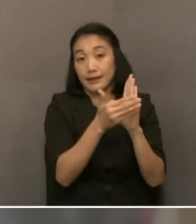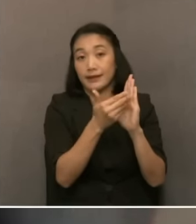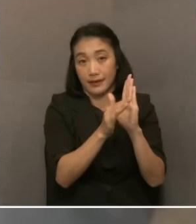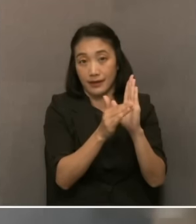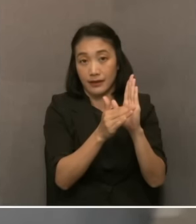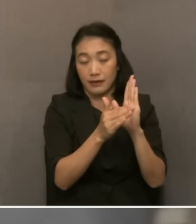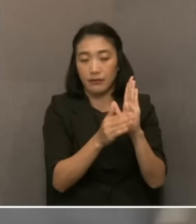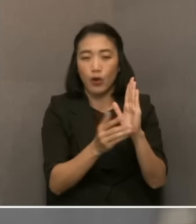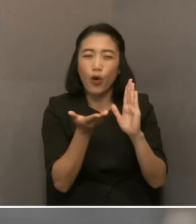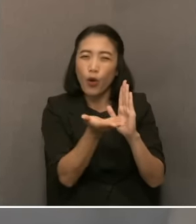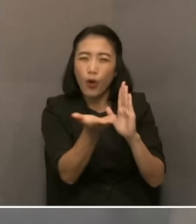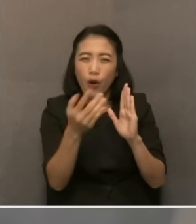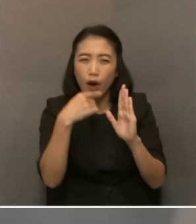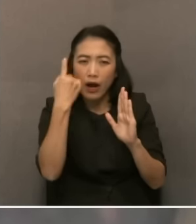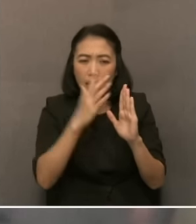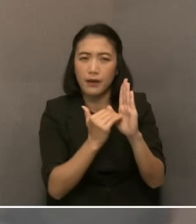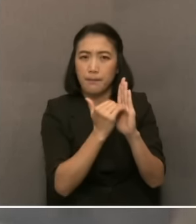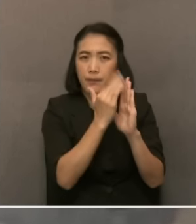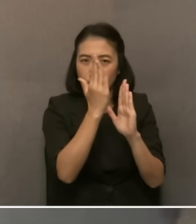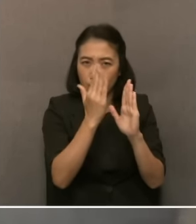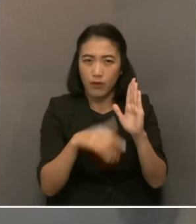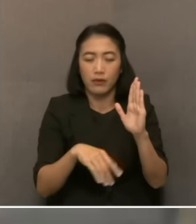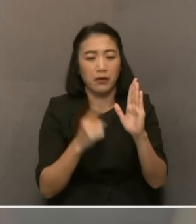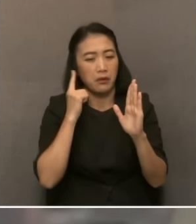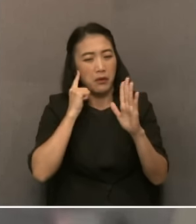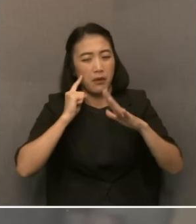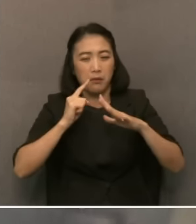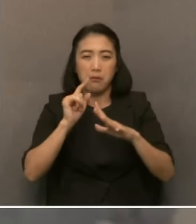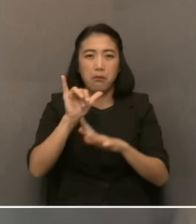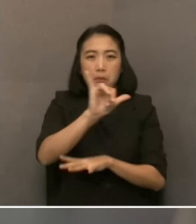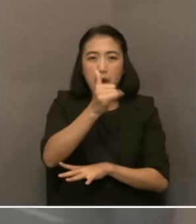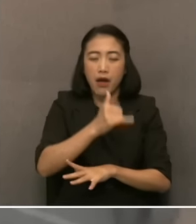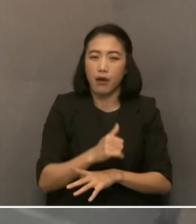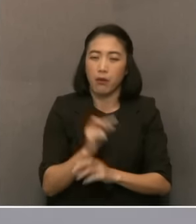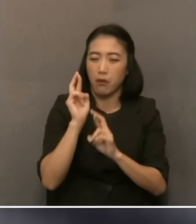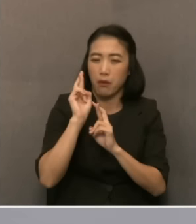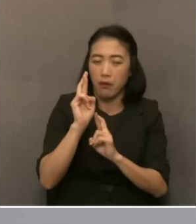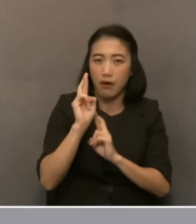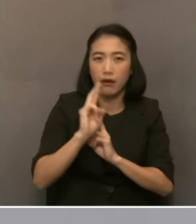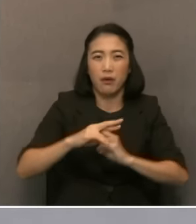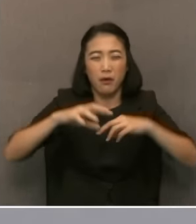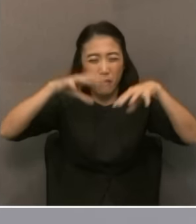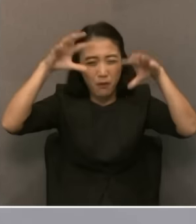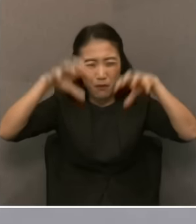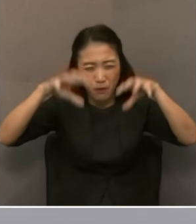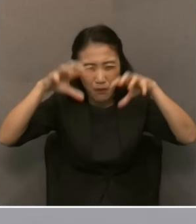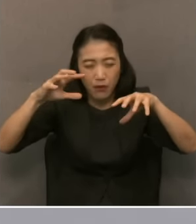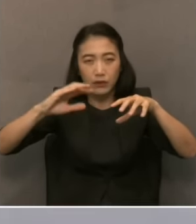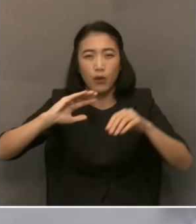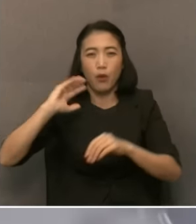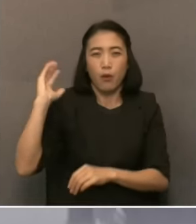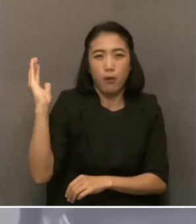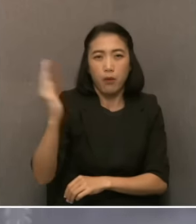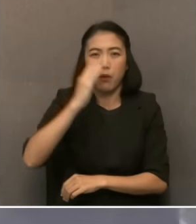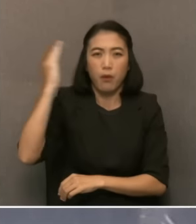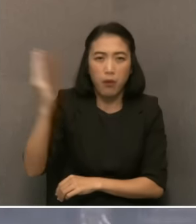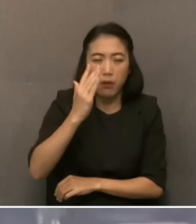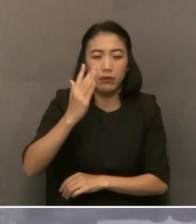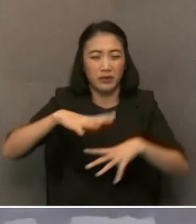ตอนบนระวังอันตรายจากฝนฟ้าคะนองลมกระโชกแรงฝนตกหนักถึงหนักมากและฝนที่ตก